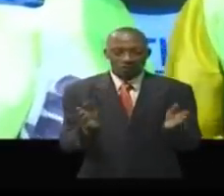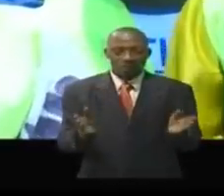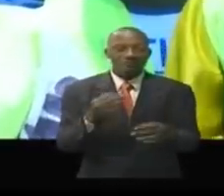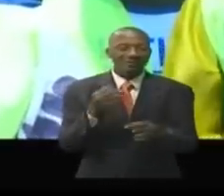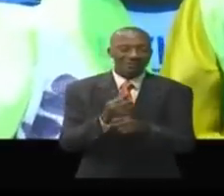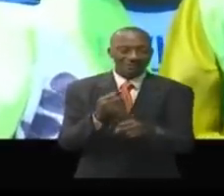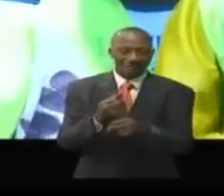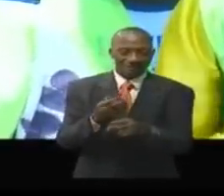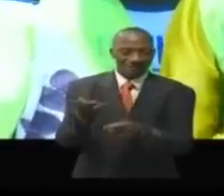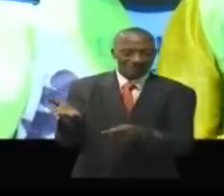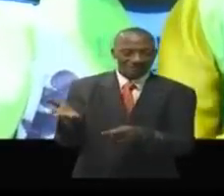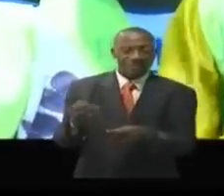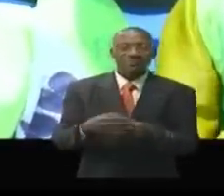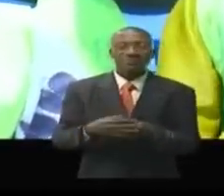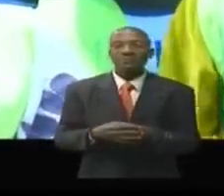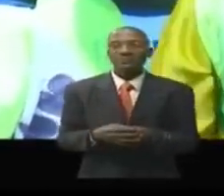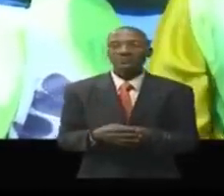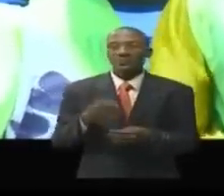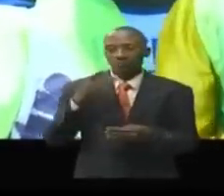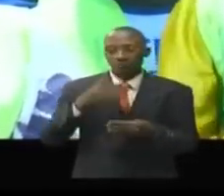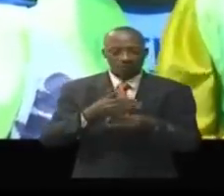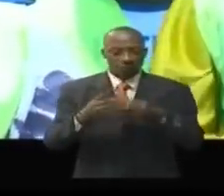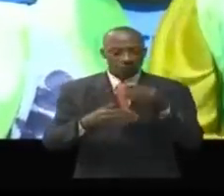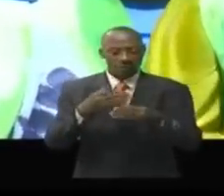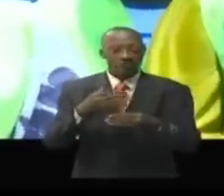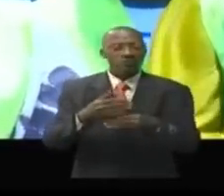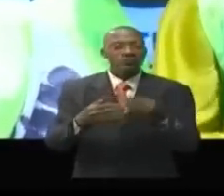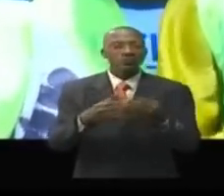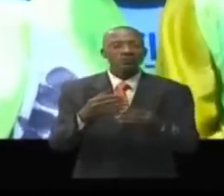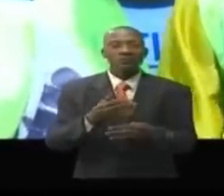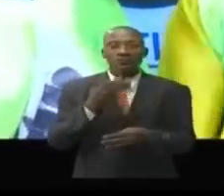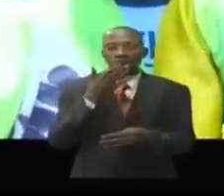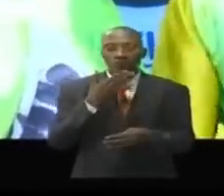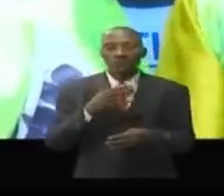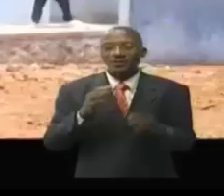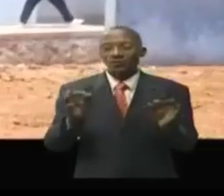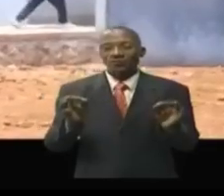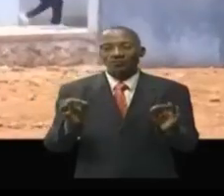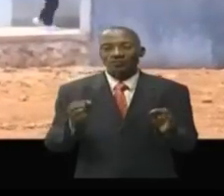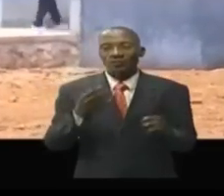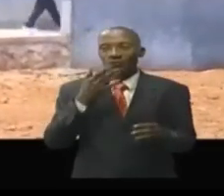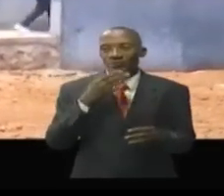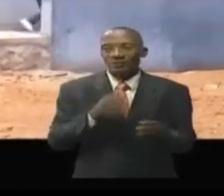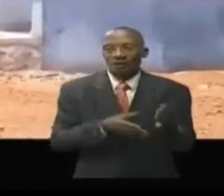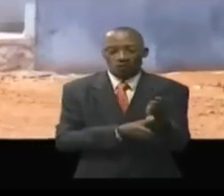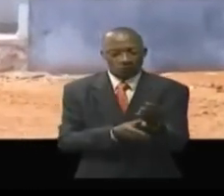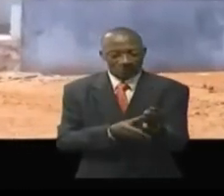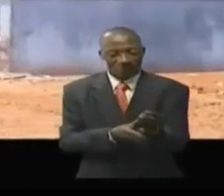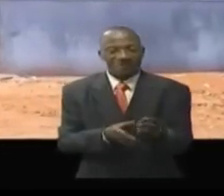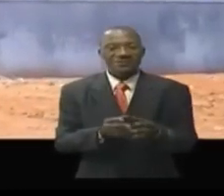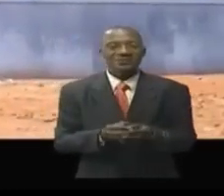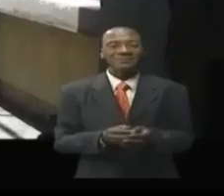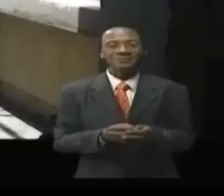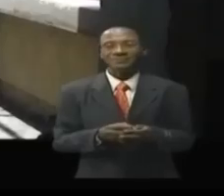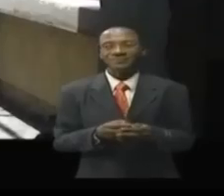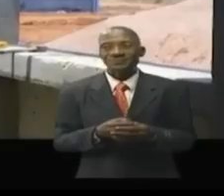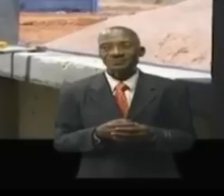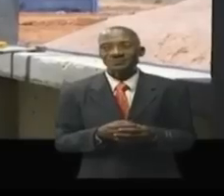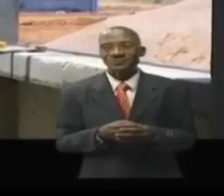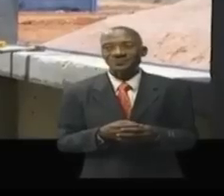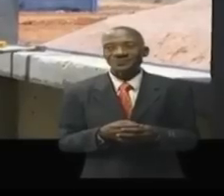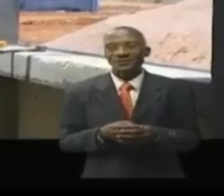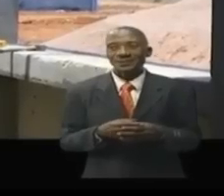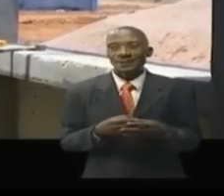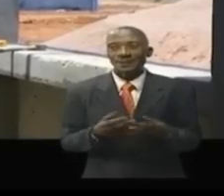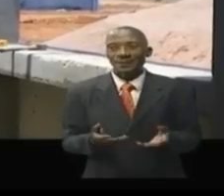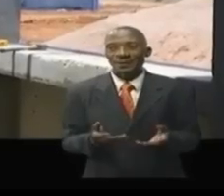province minière où il y a des accidents de travail. Signalons qu'après le Haut-Katanga, le numéro 1 de